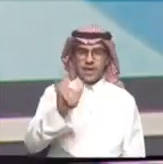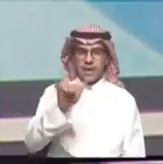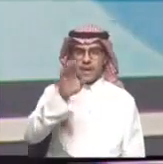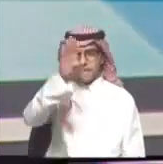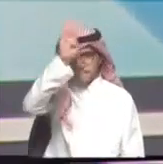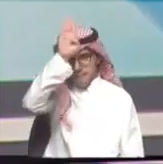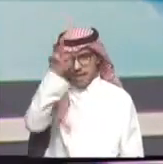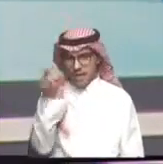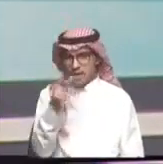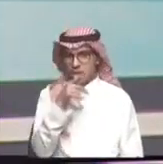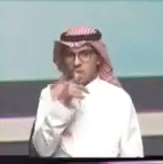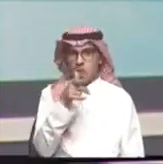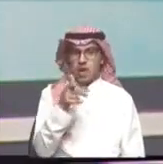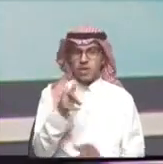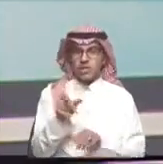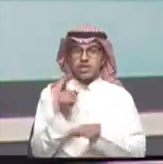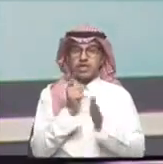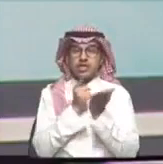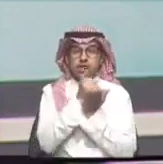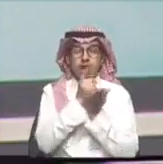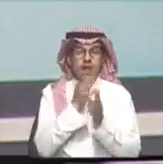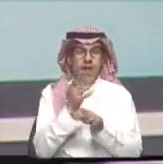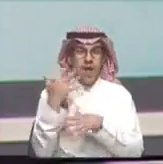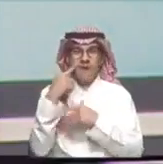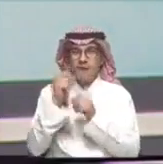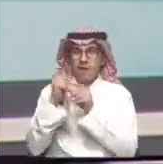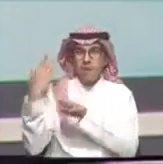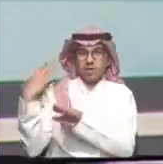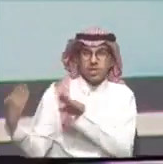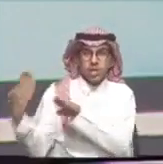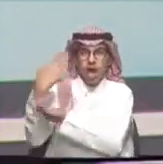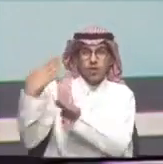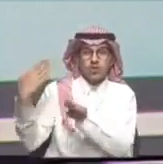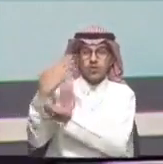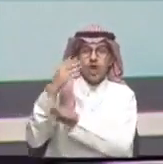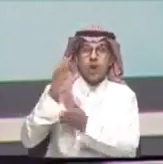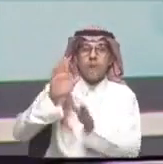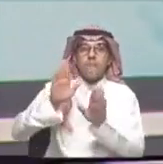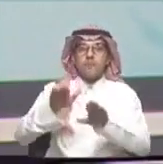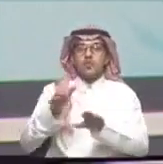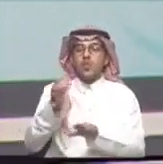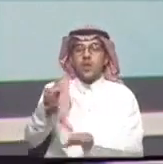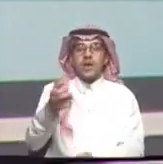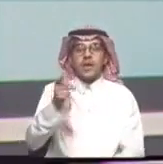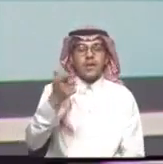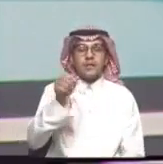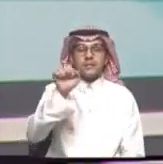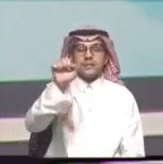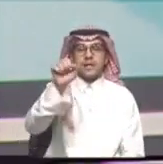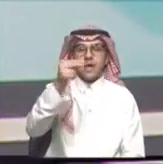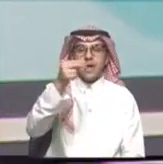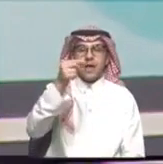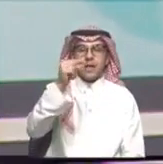صحفي أن معظم منصات إطلاق الصواريخ البالستية التي تستهدف المملكة موجودة في صعدة، مشيرا إلى